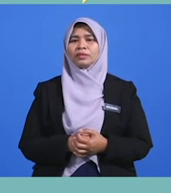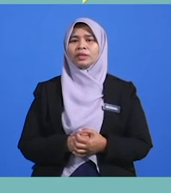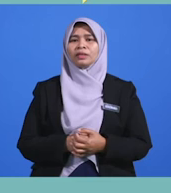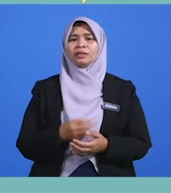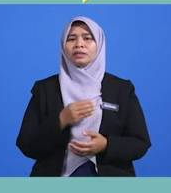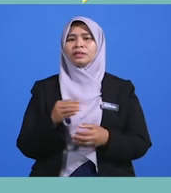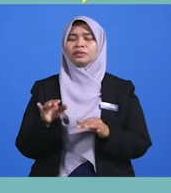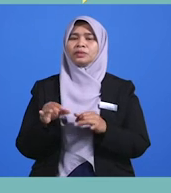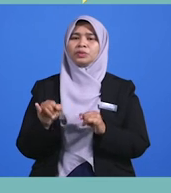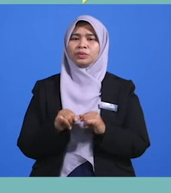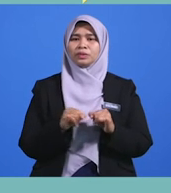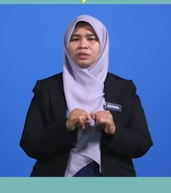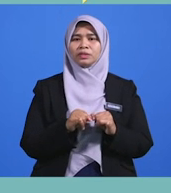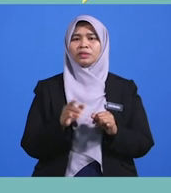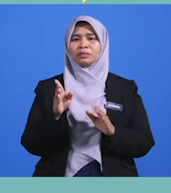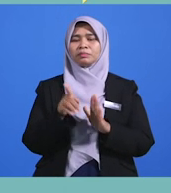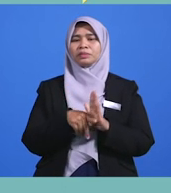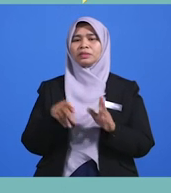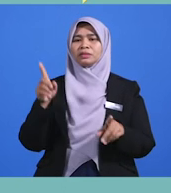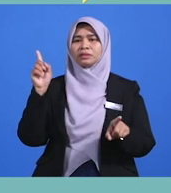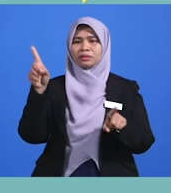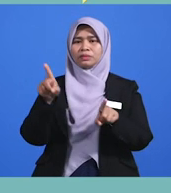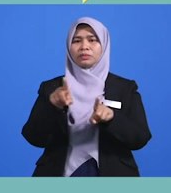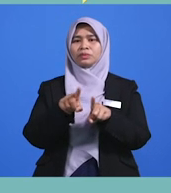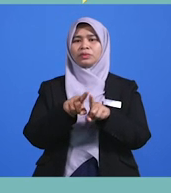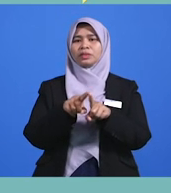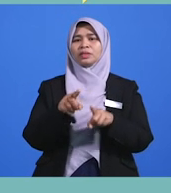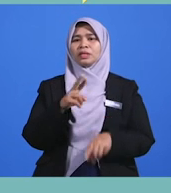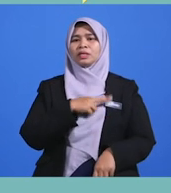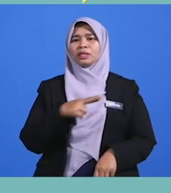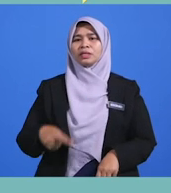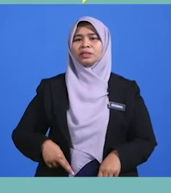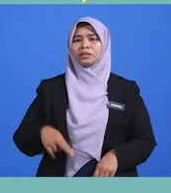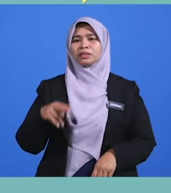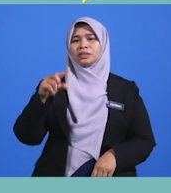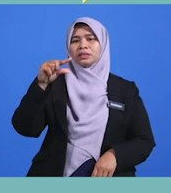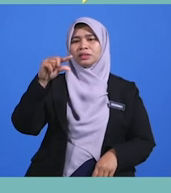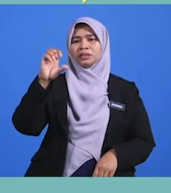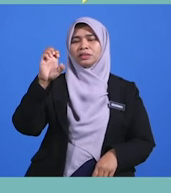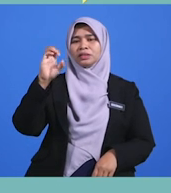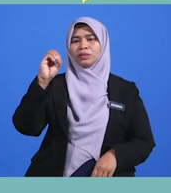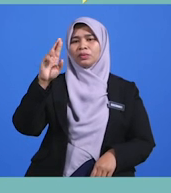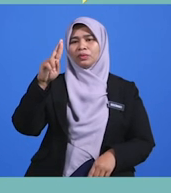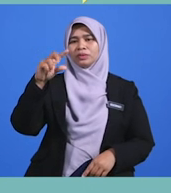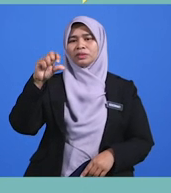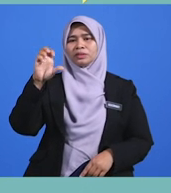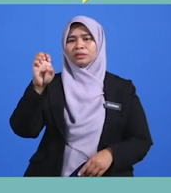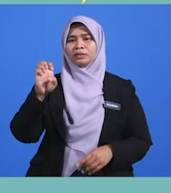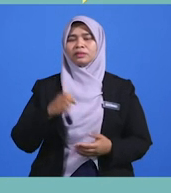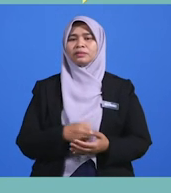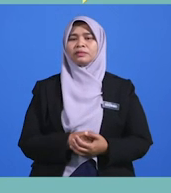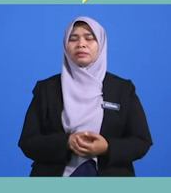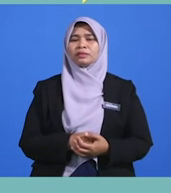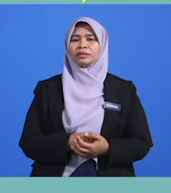yang ke-6 pada 19 Mei 1950. Dengan itu, buat pertama kalinya,